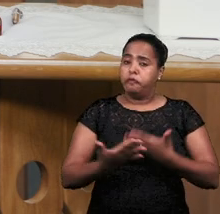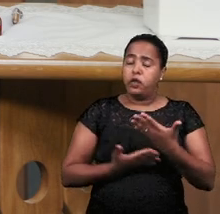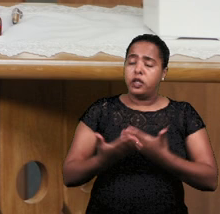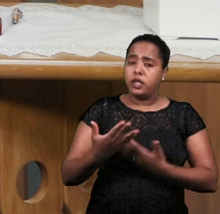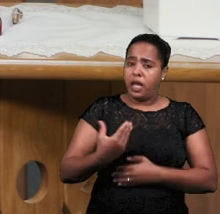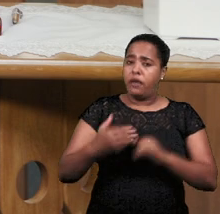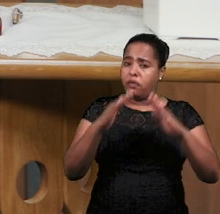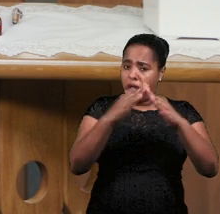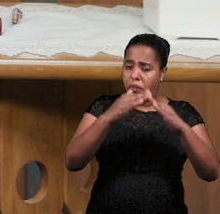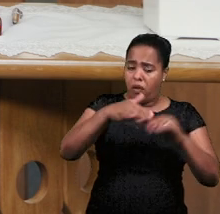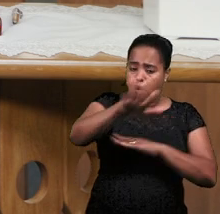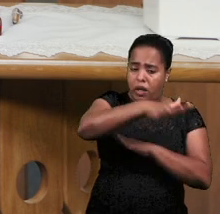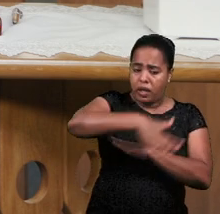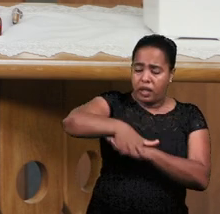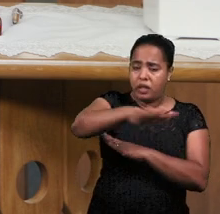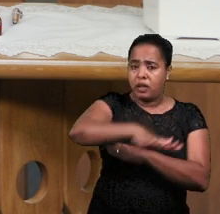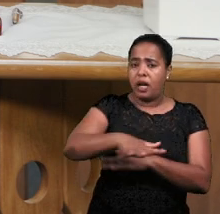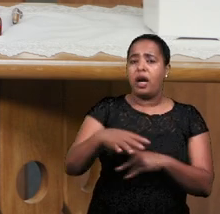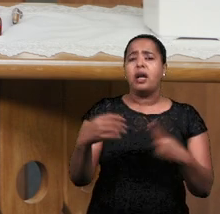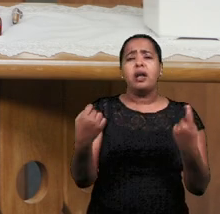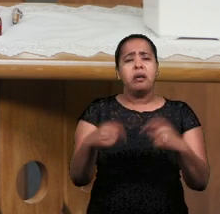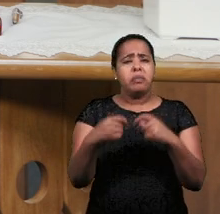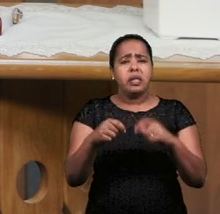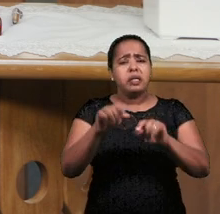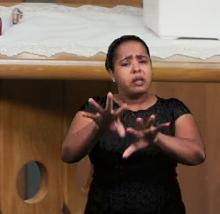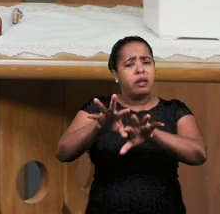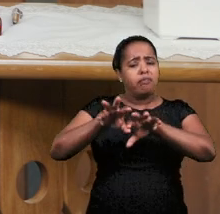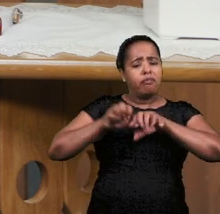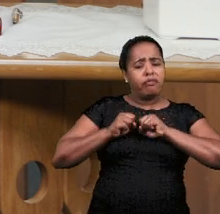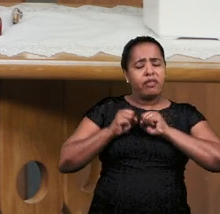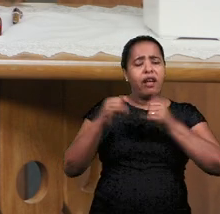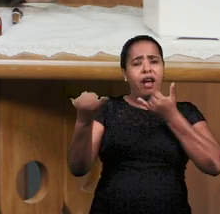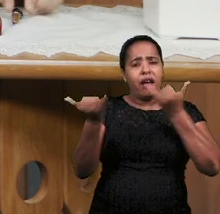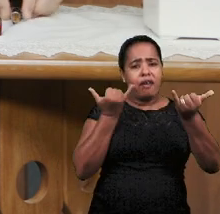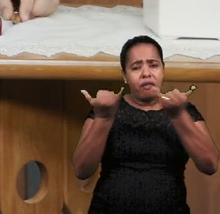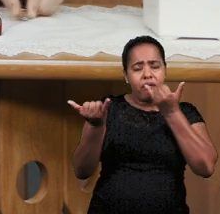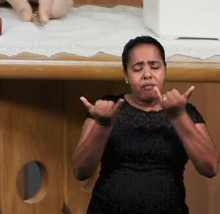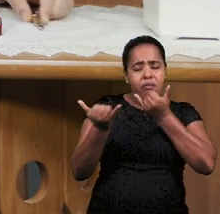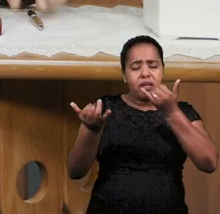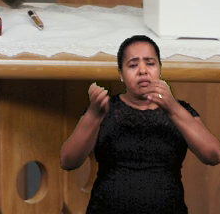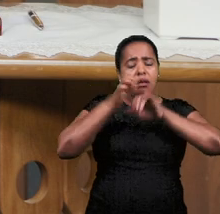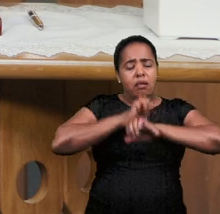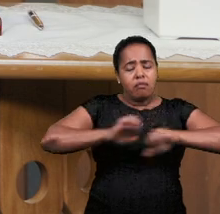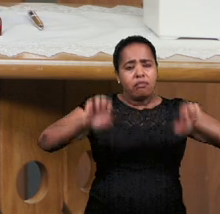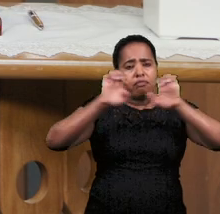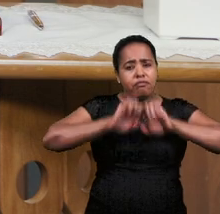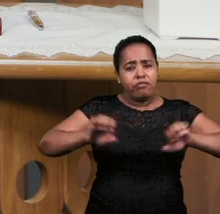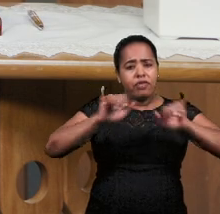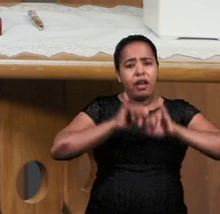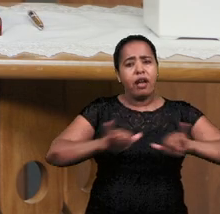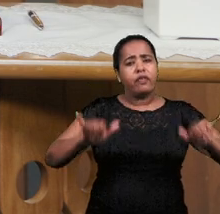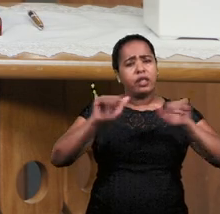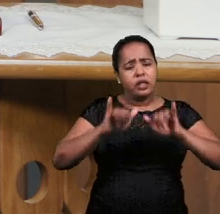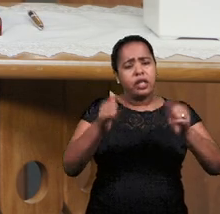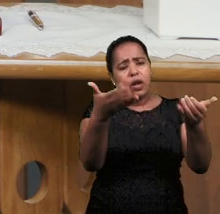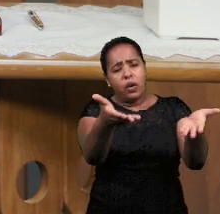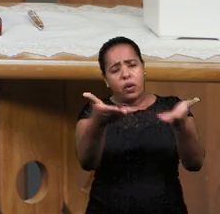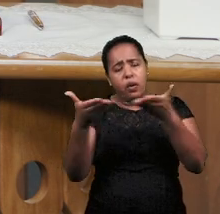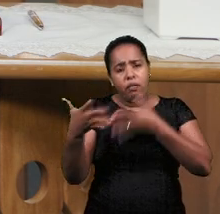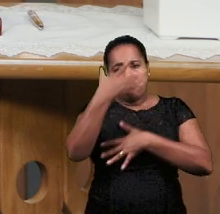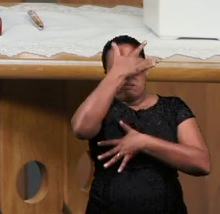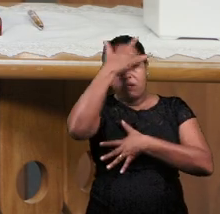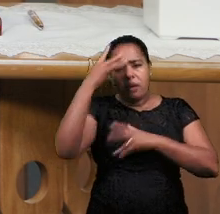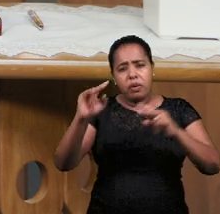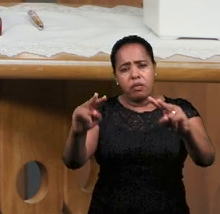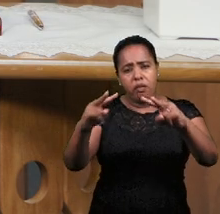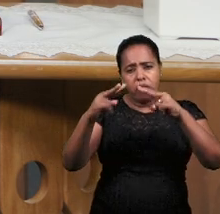doivent utiliser ces informations pour l'évangélisation. Donc, aider les frères et sœurs à assister, à